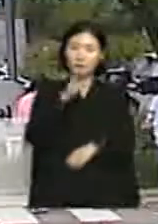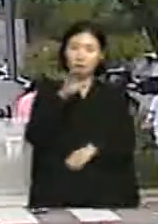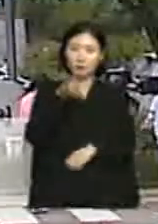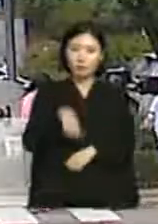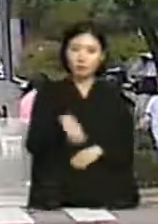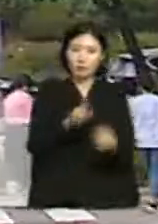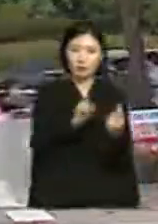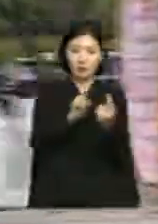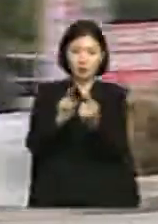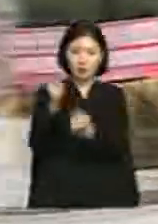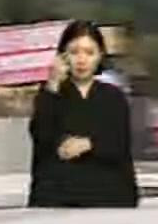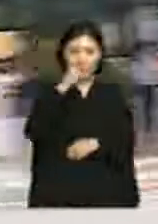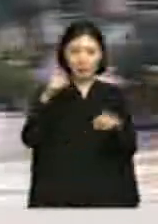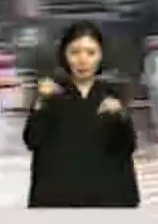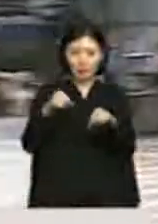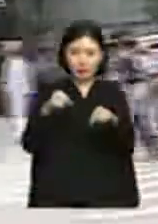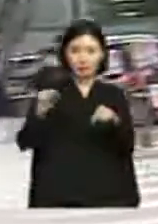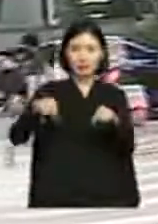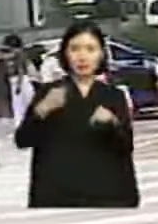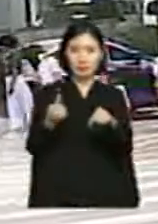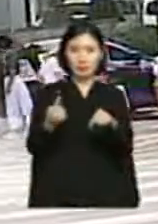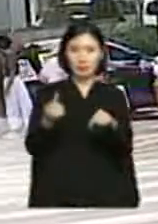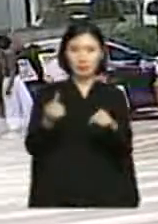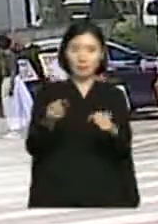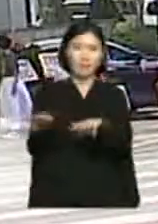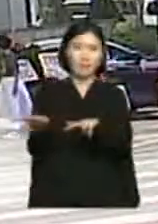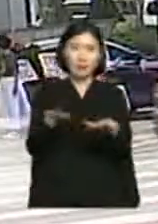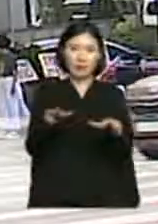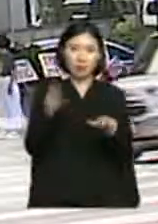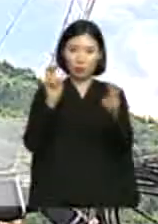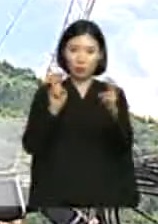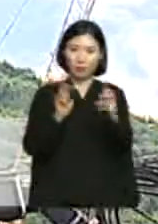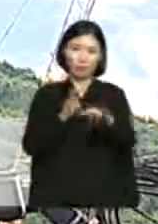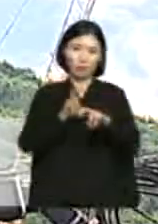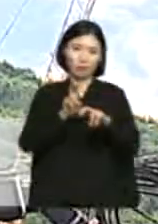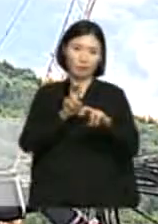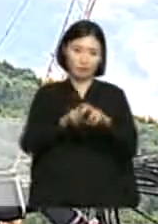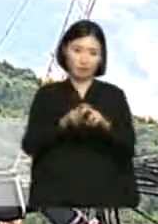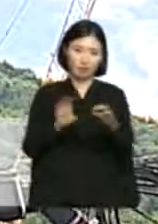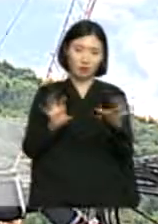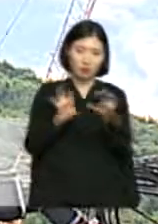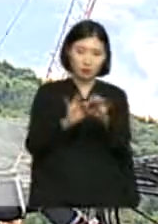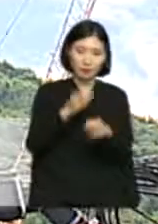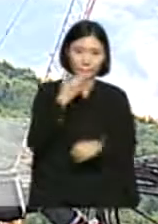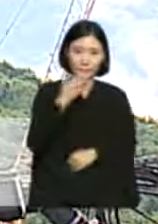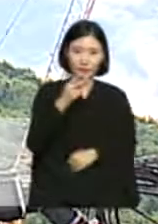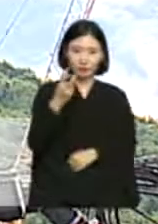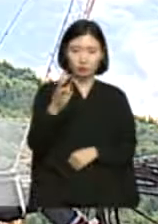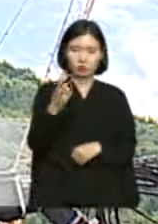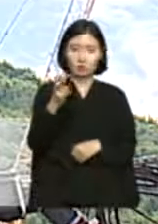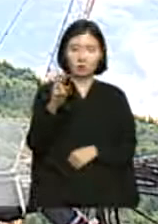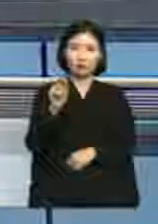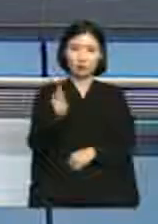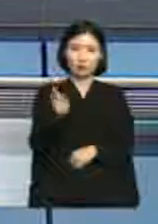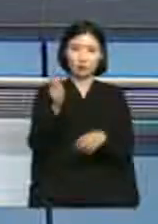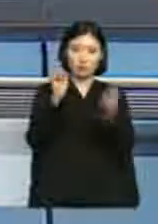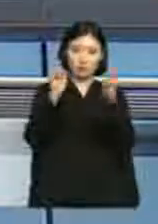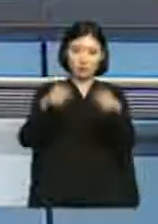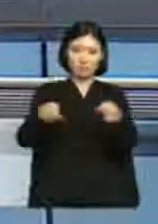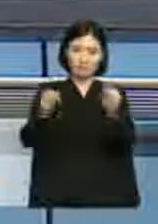일대일 면접을 거쳐 바로 채용 까지 이어질 전망입니다 이날 박람회 은 20개의 중소 기업이 참가하며